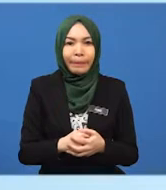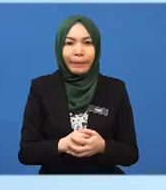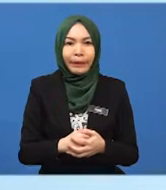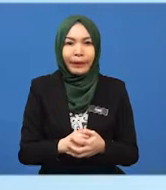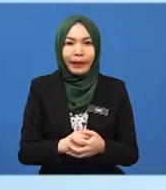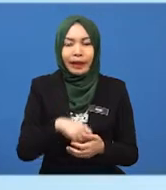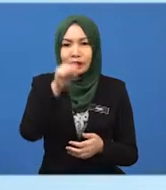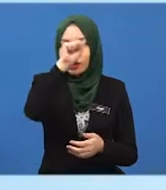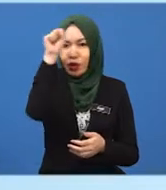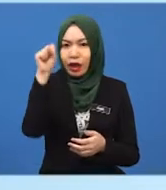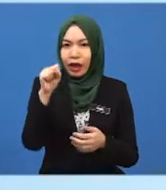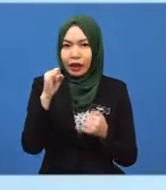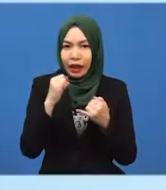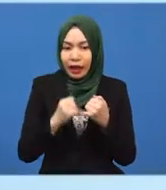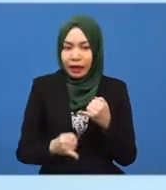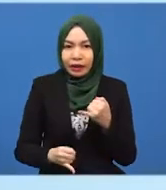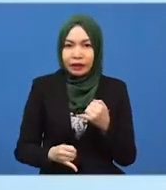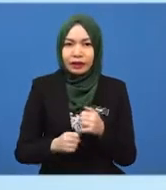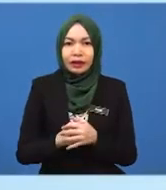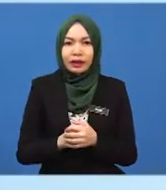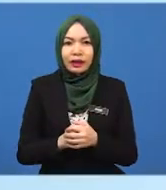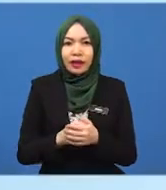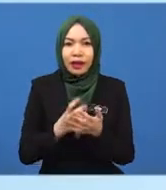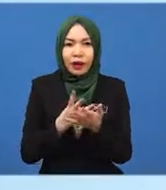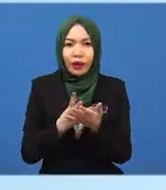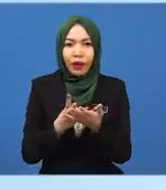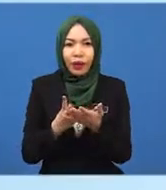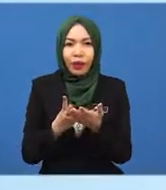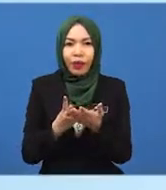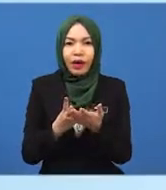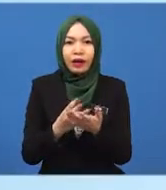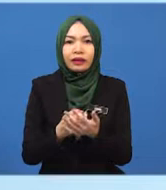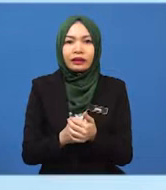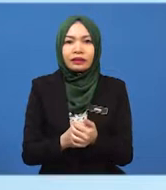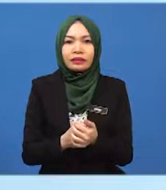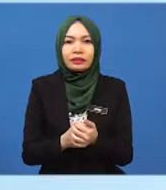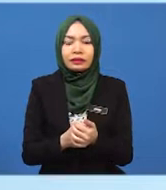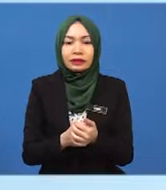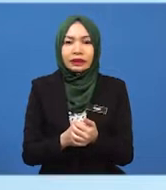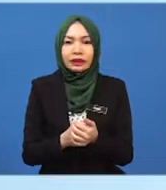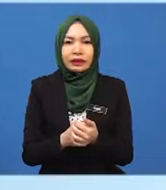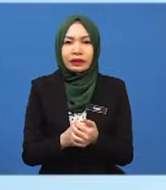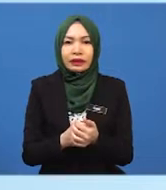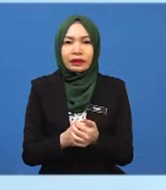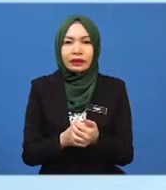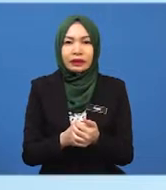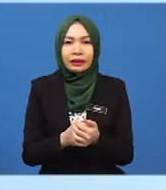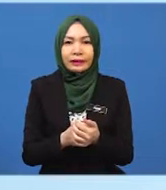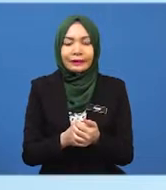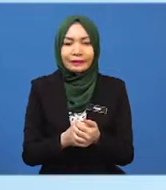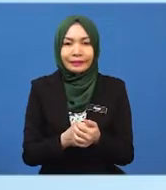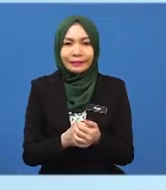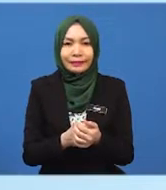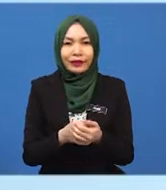Dan soalan terakhir, wang sumbangan ini ialah untuk